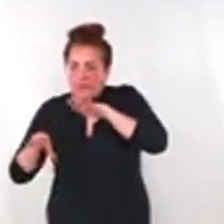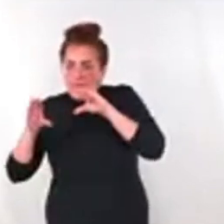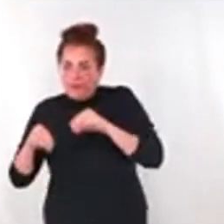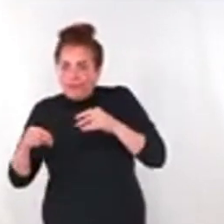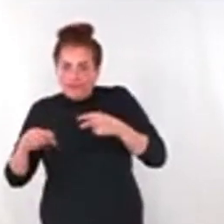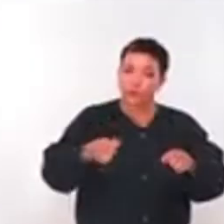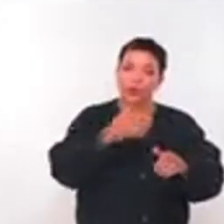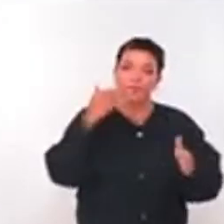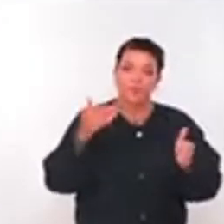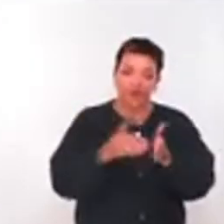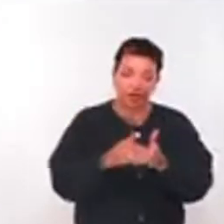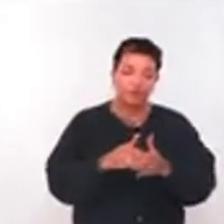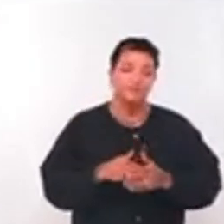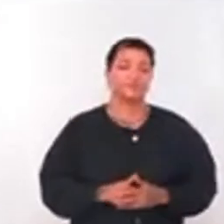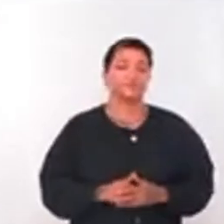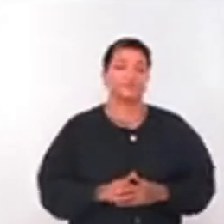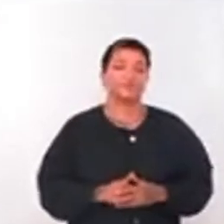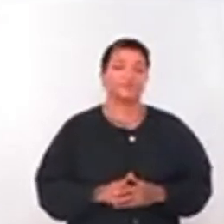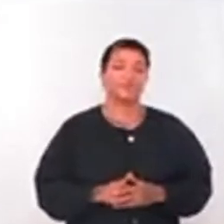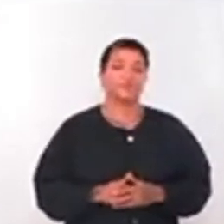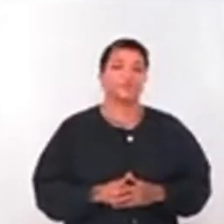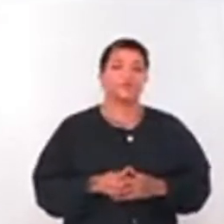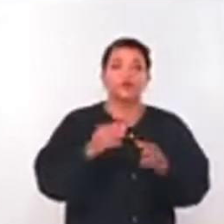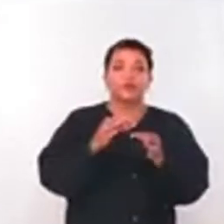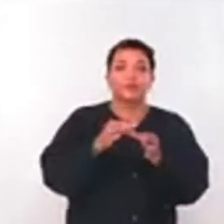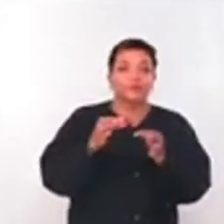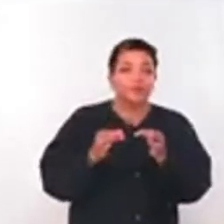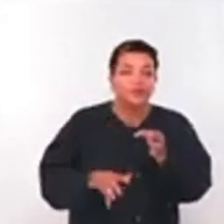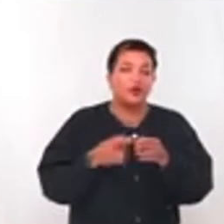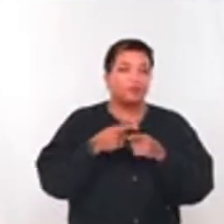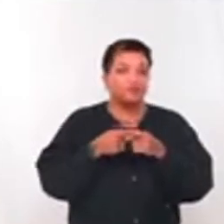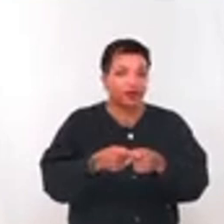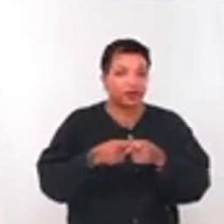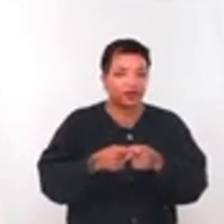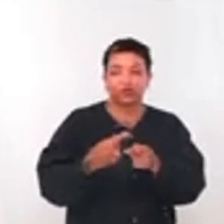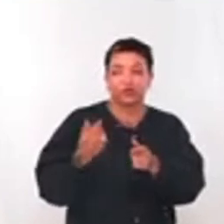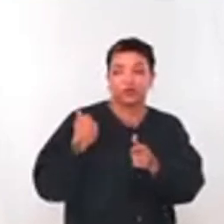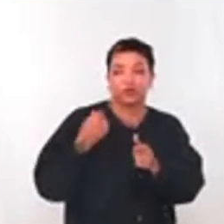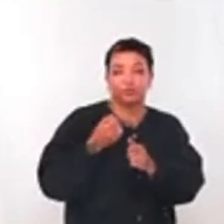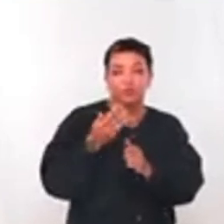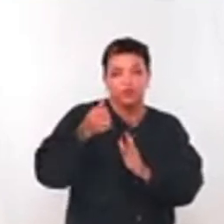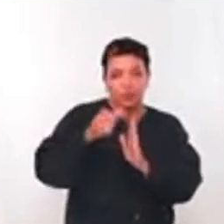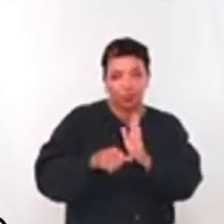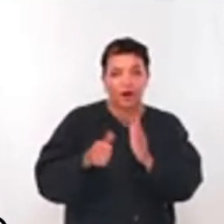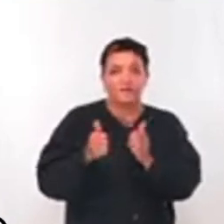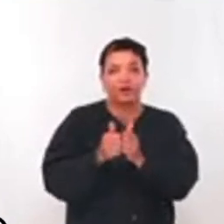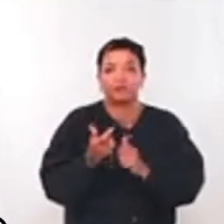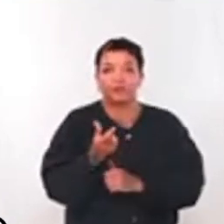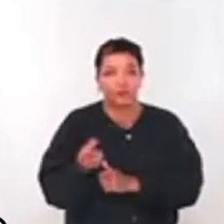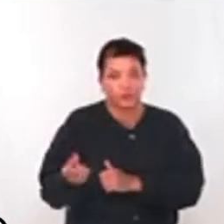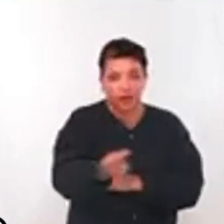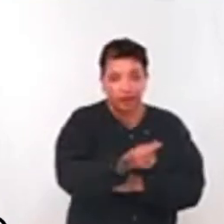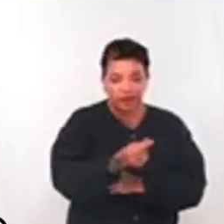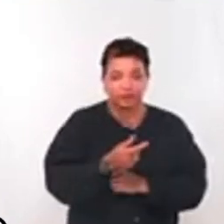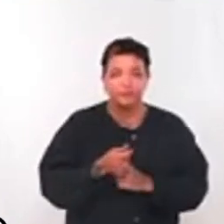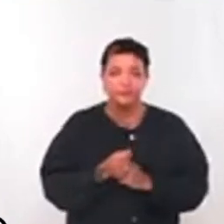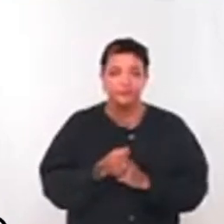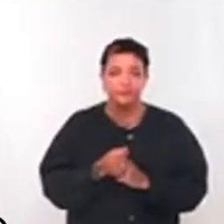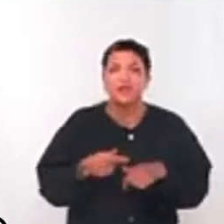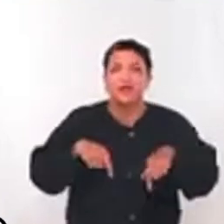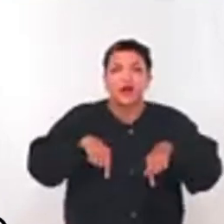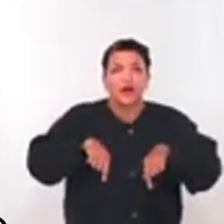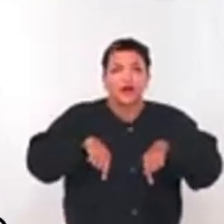ces conditions-là. Suite à un bilan partagé qui a été fait il y a quelques mois avec les différents partenaires sous impulsion de l'État